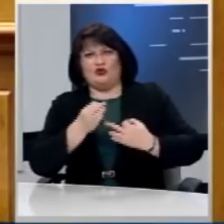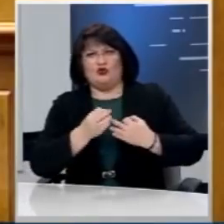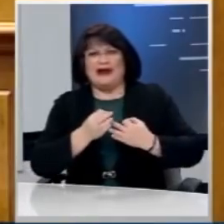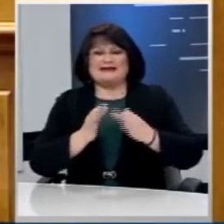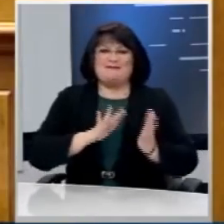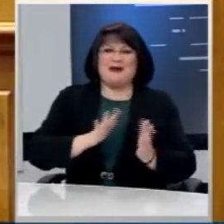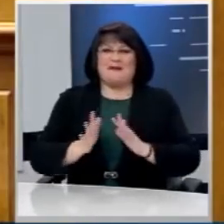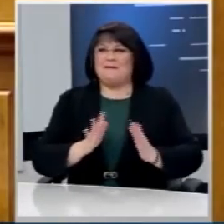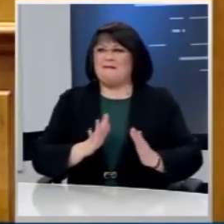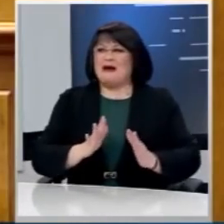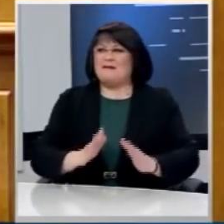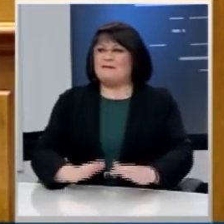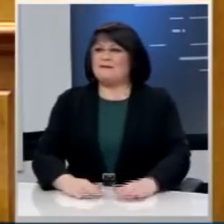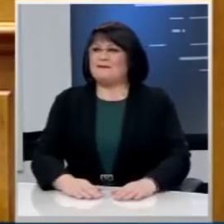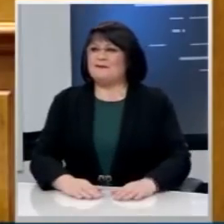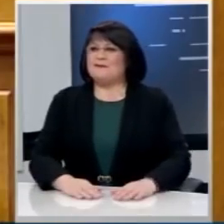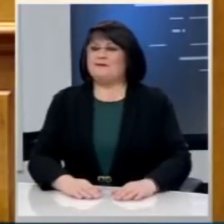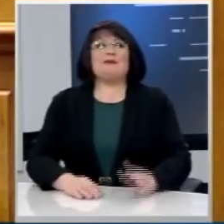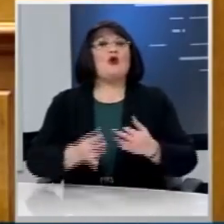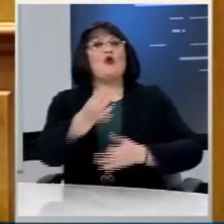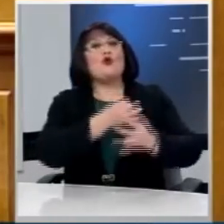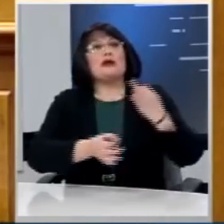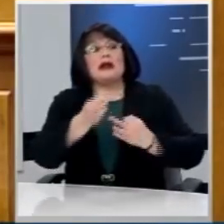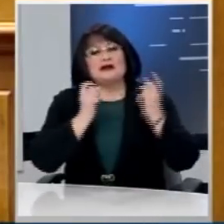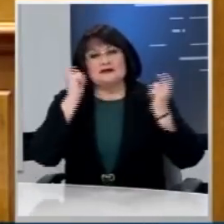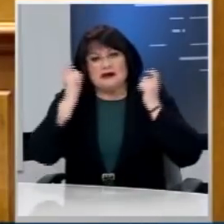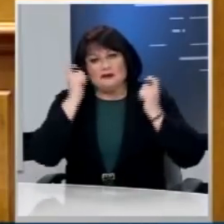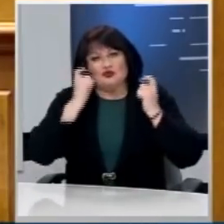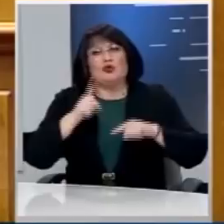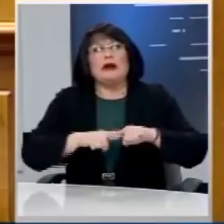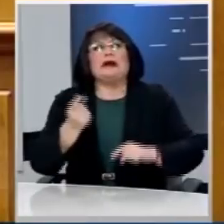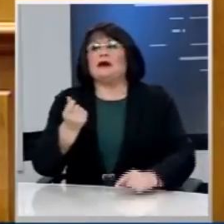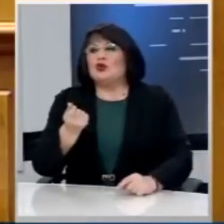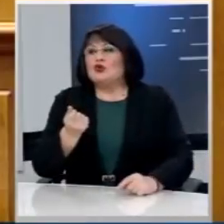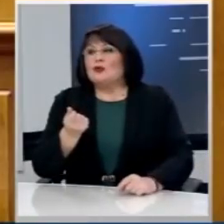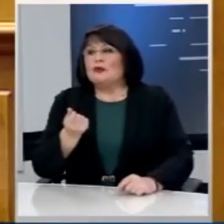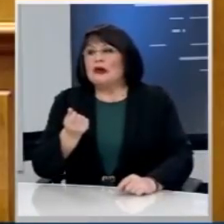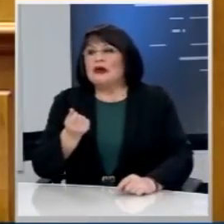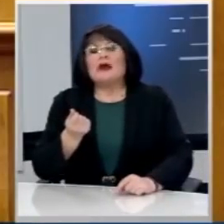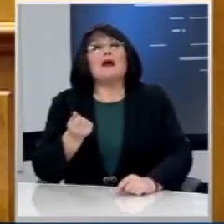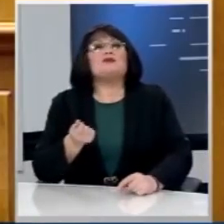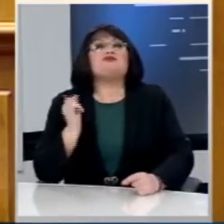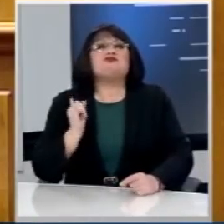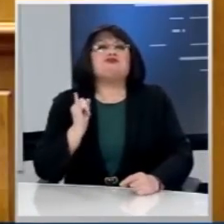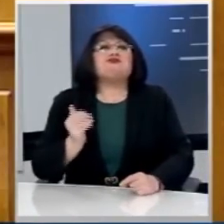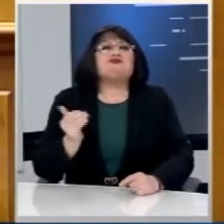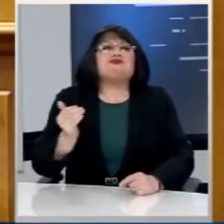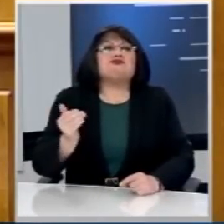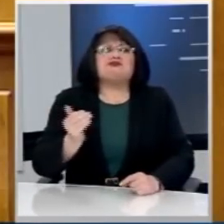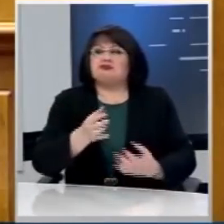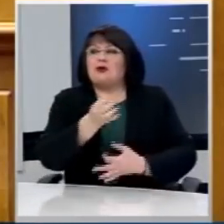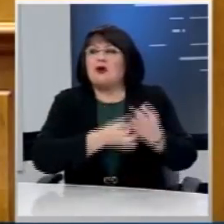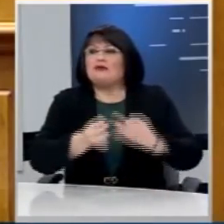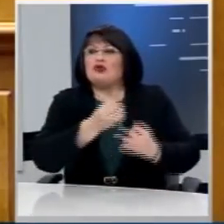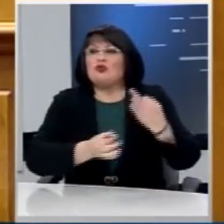μα ακόμα και όταν το ισχυρίζεστε δεν έχετε σκεφτεί πως η ελληνική οικονομία έχει μια υστέρηση, όταν το